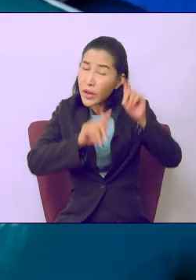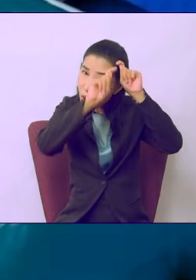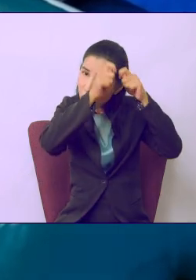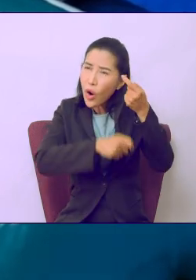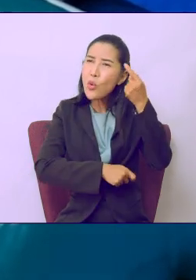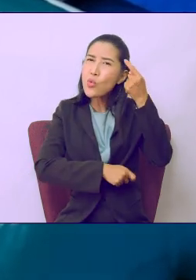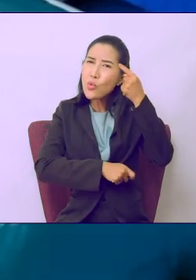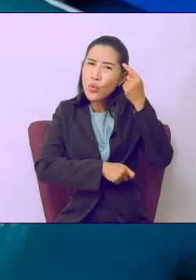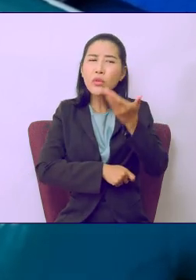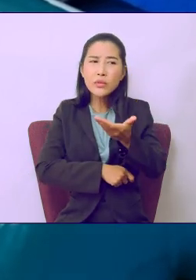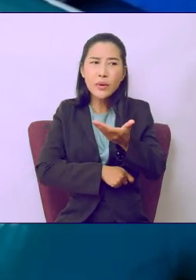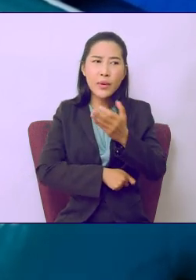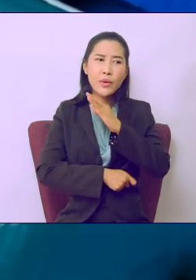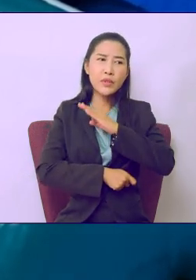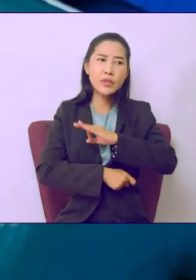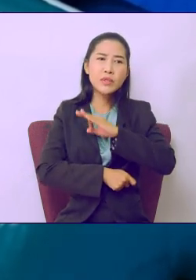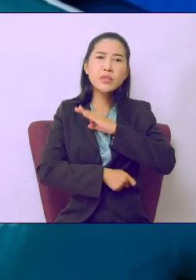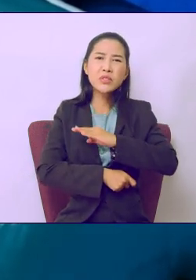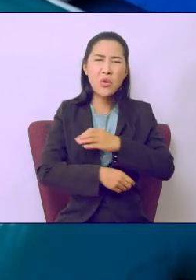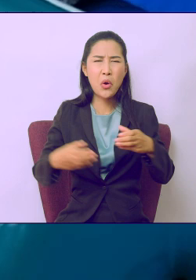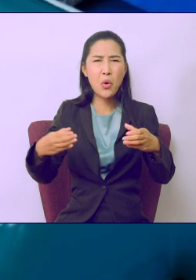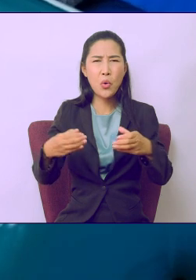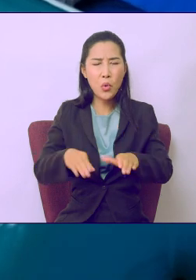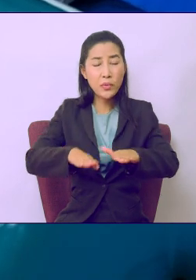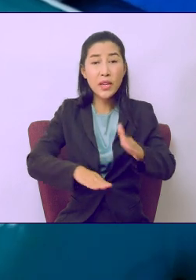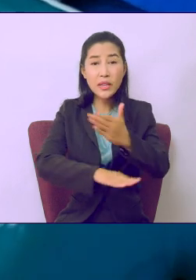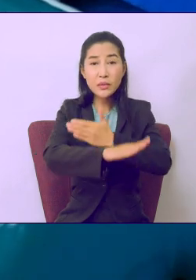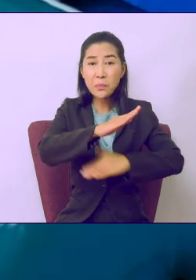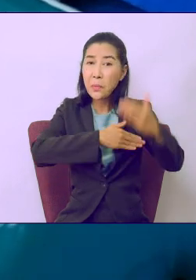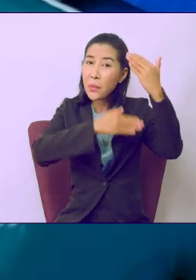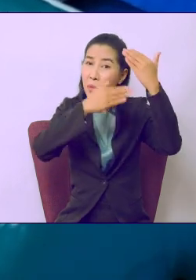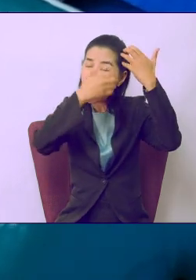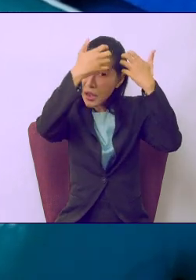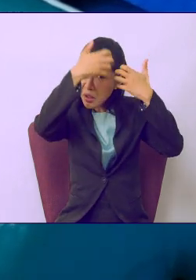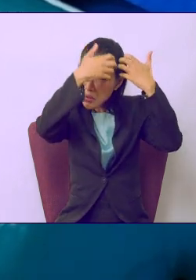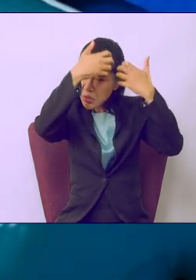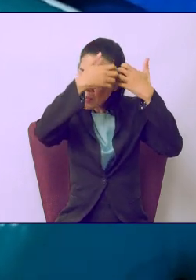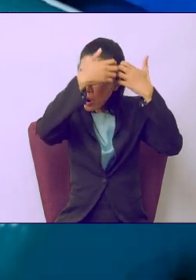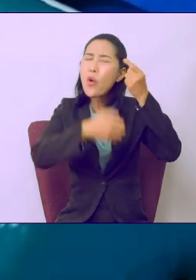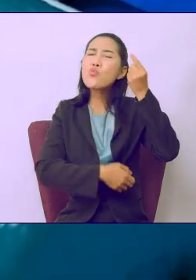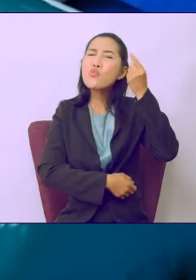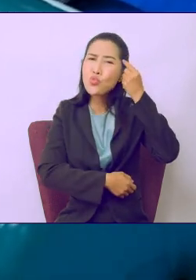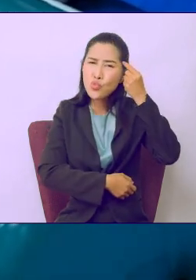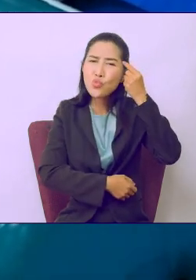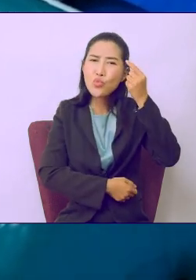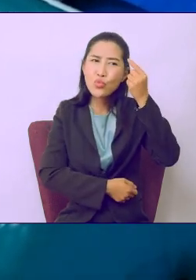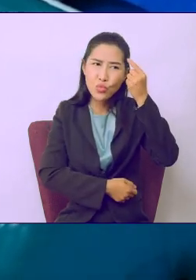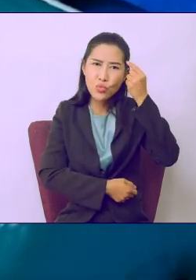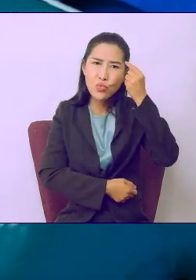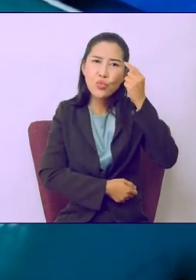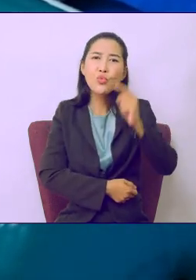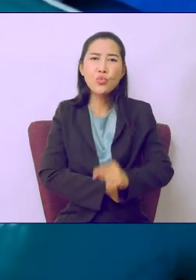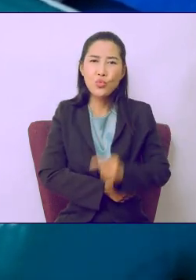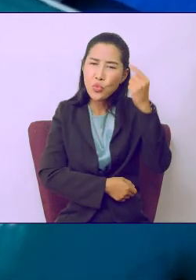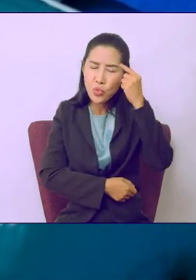สึกมีrespกับเราแต่ว่าน้องกลุ่มสมองพี่ก็ผมว่าในข้างในลึกๆเก็รู้นะเคก็รู้อ่ะครับเขาจะ